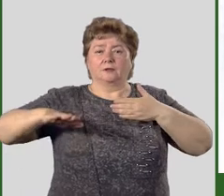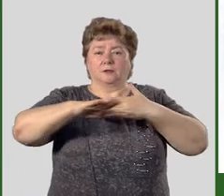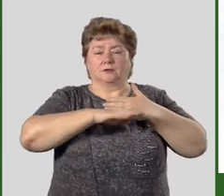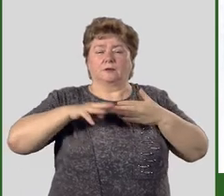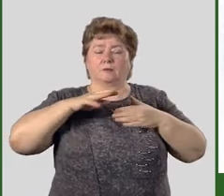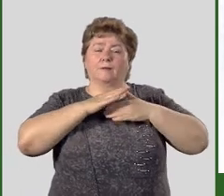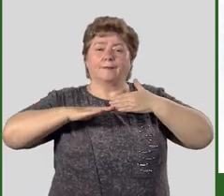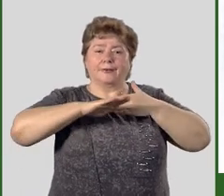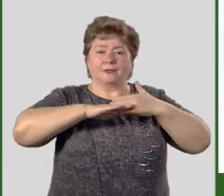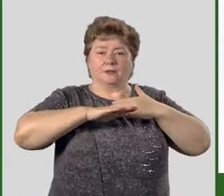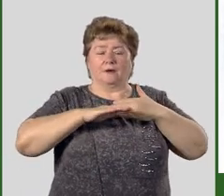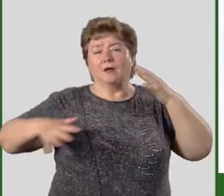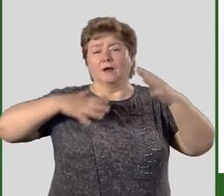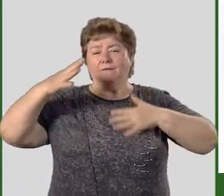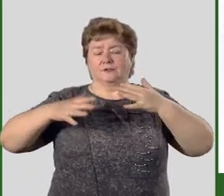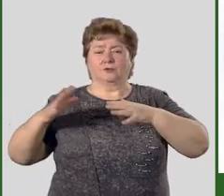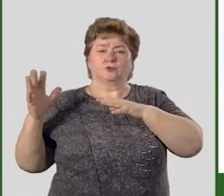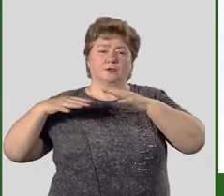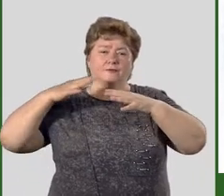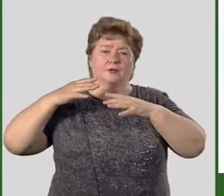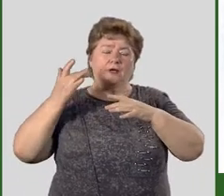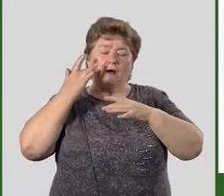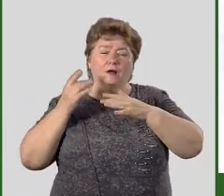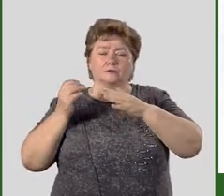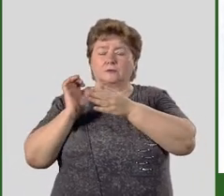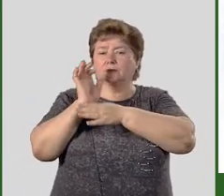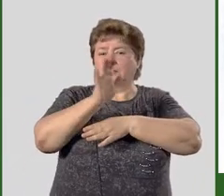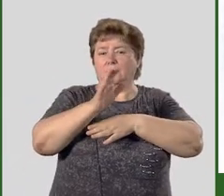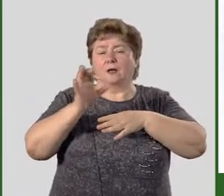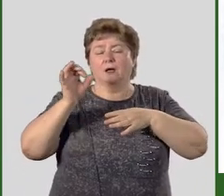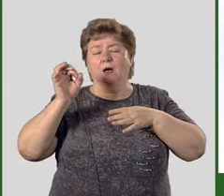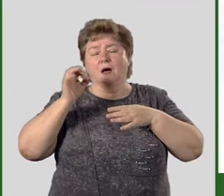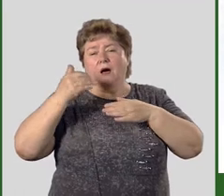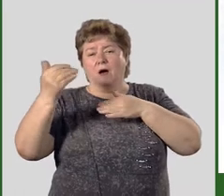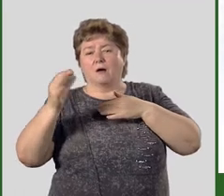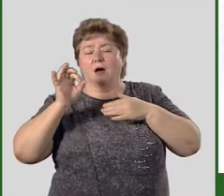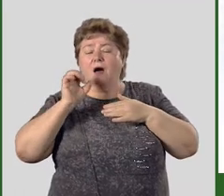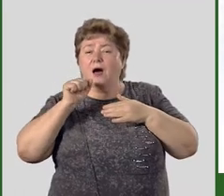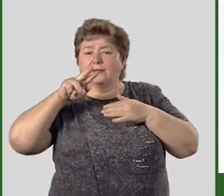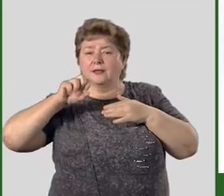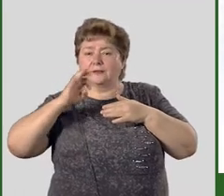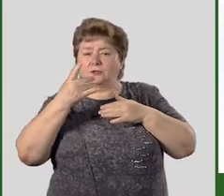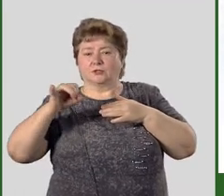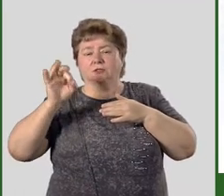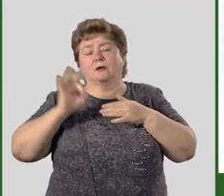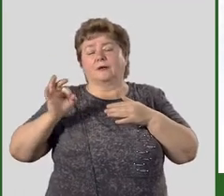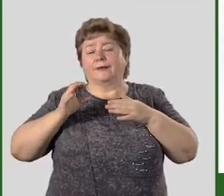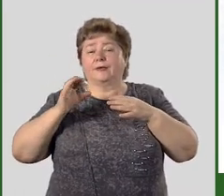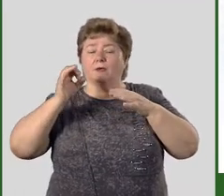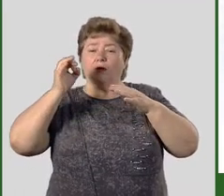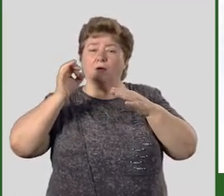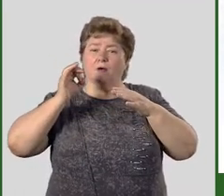территории материка. Воздушные массы, идущие со стороны Атлантического океана, и область